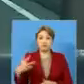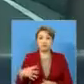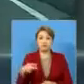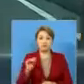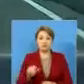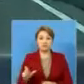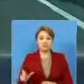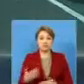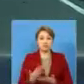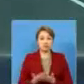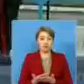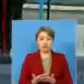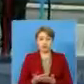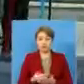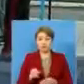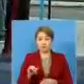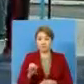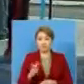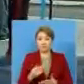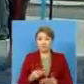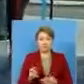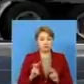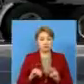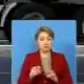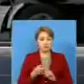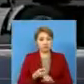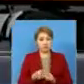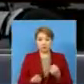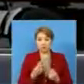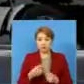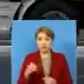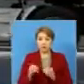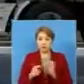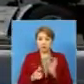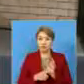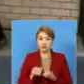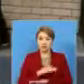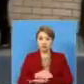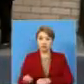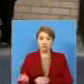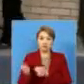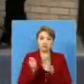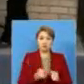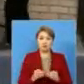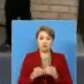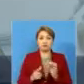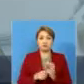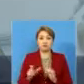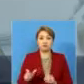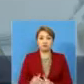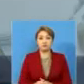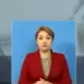тысяч человек. В результате ПЦР-диагностики коронавирусную инфекцию обнаружили у 17 транзитных перевозчиков и 18 пассажиров.